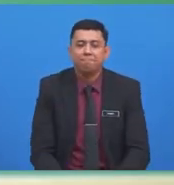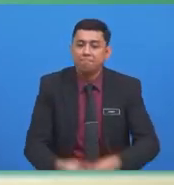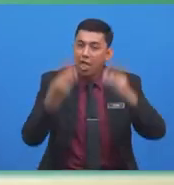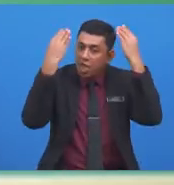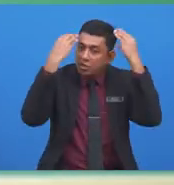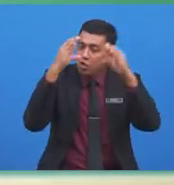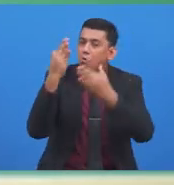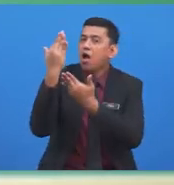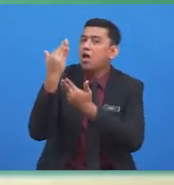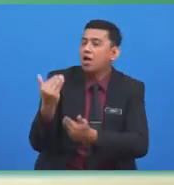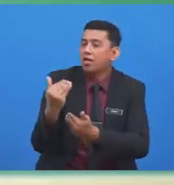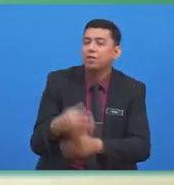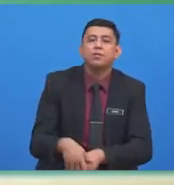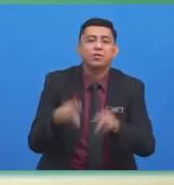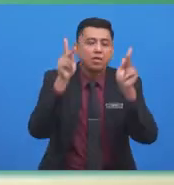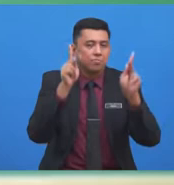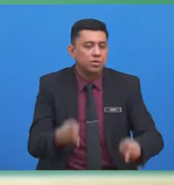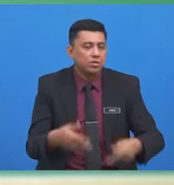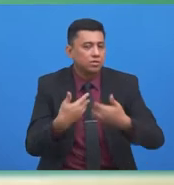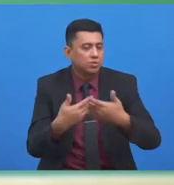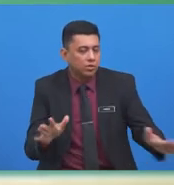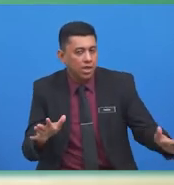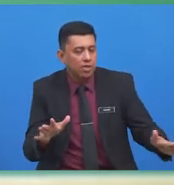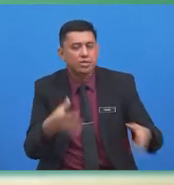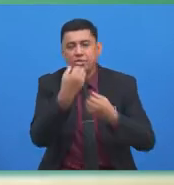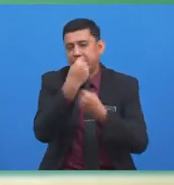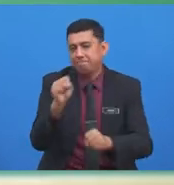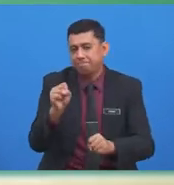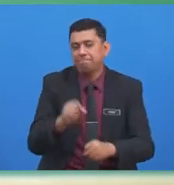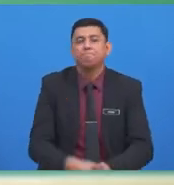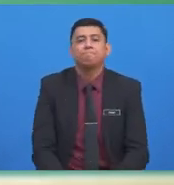Cikgu berharap pelajar sudah bersedia.